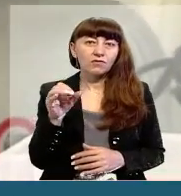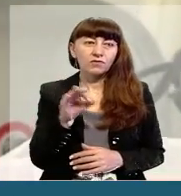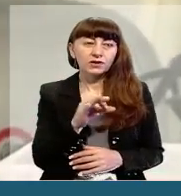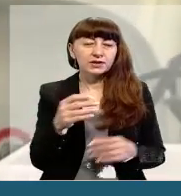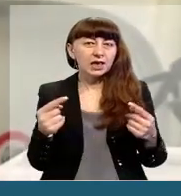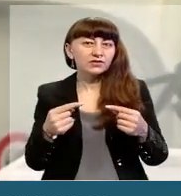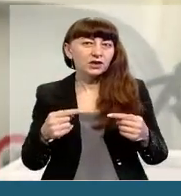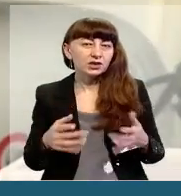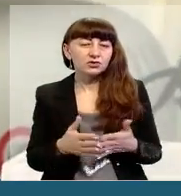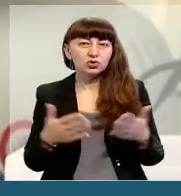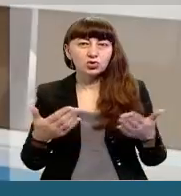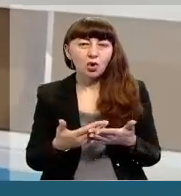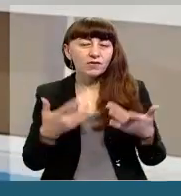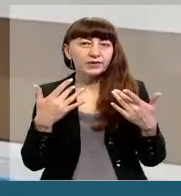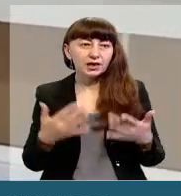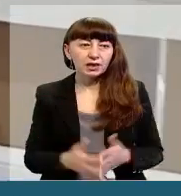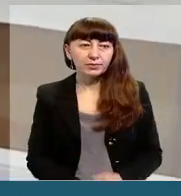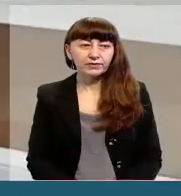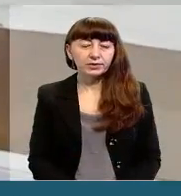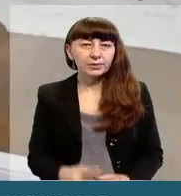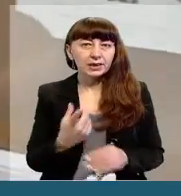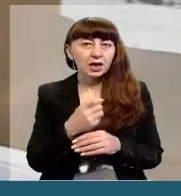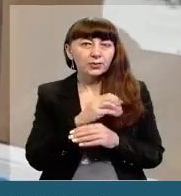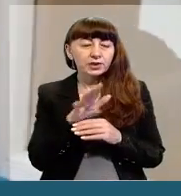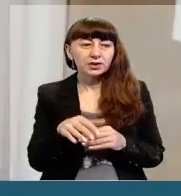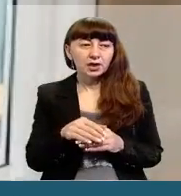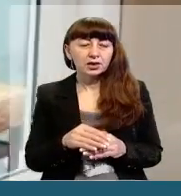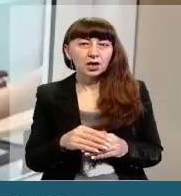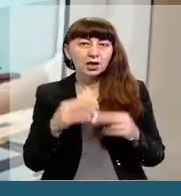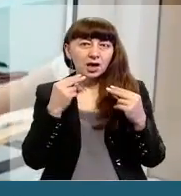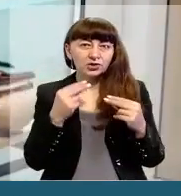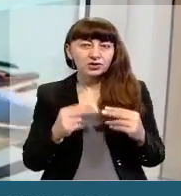қауіпсіздігін қамтамасыз етеді. Гүлім Қажымқызы, Әлібек Сұлтанов, Қостанай, телеарнасы.